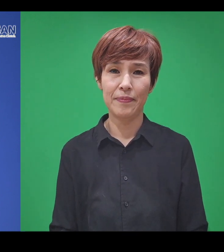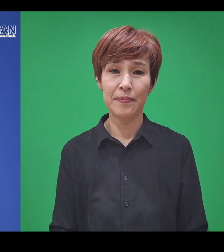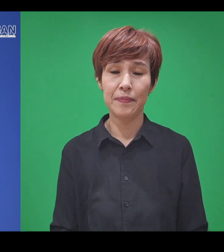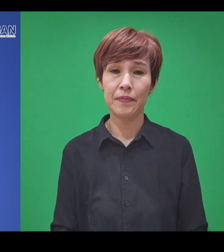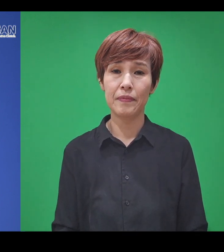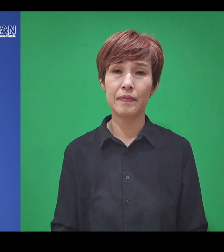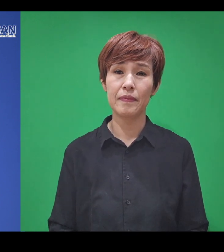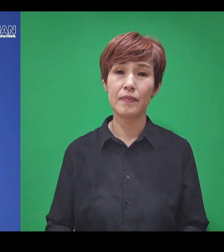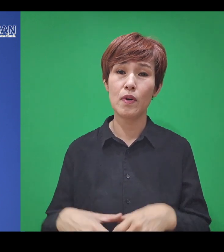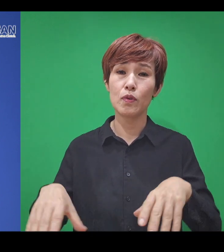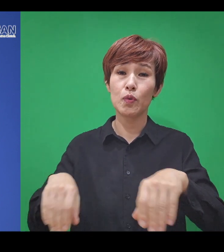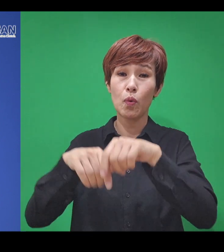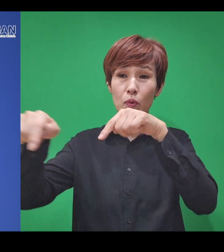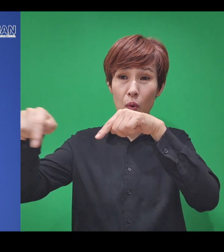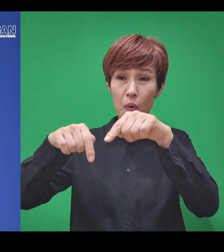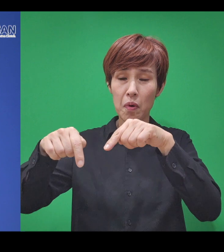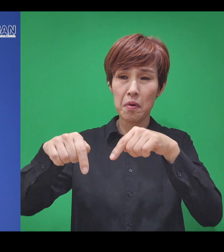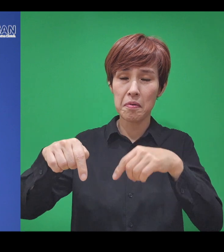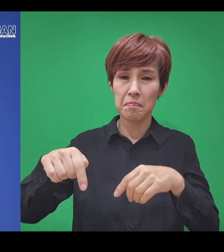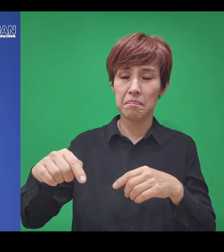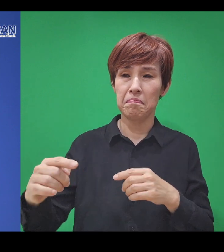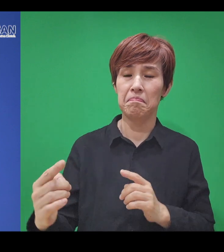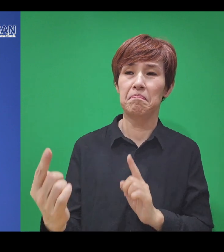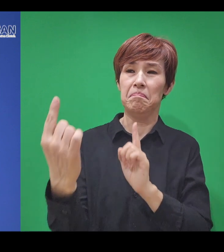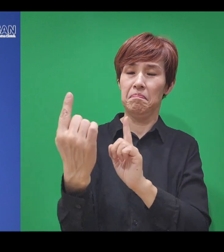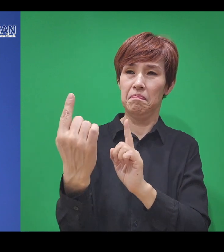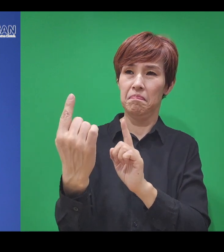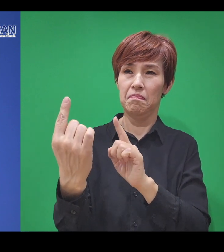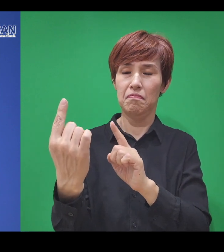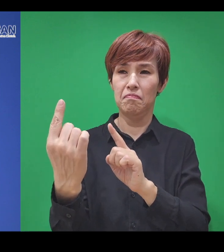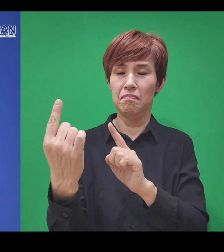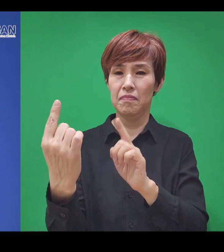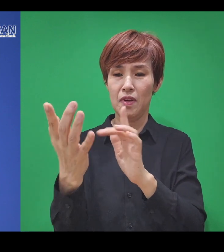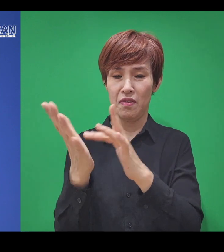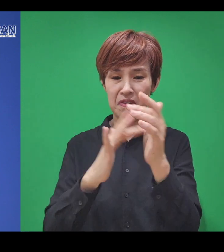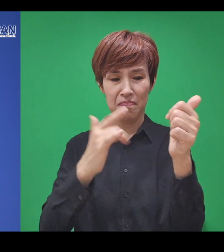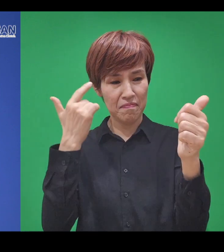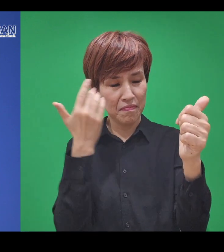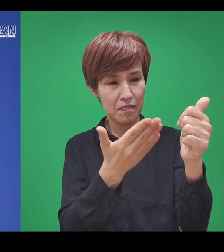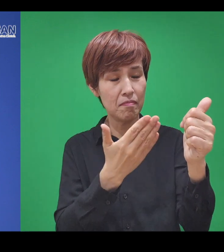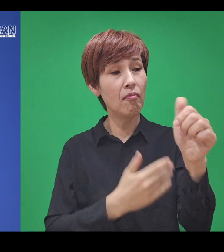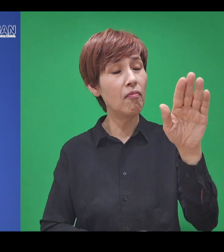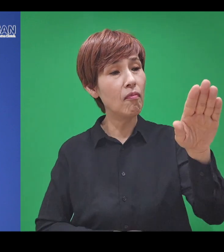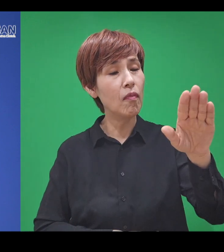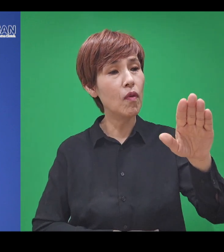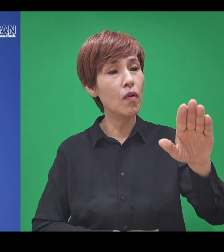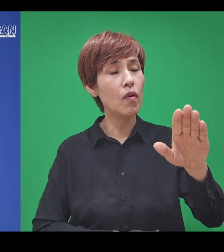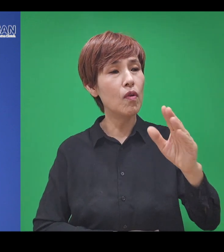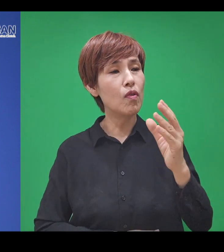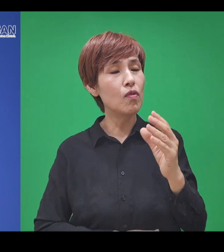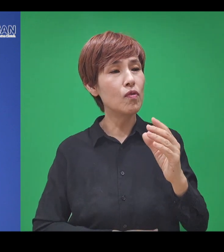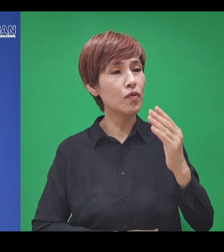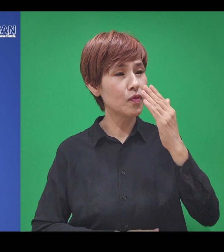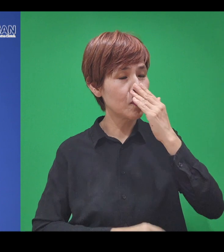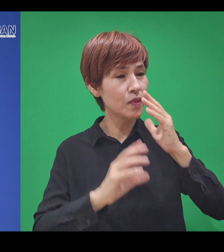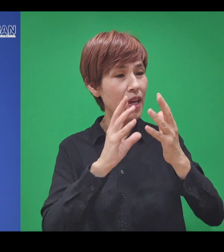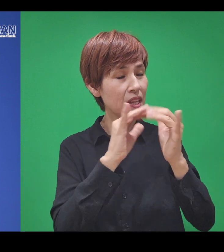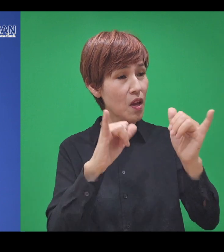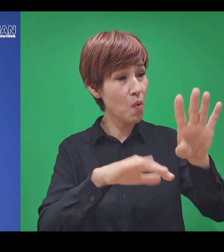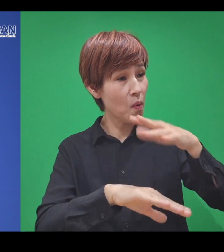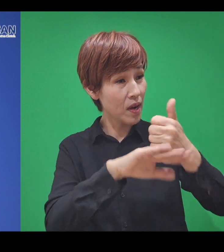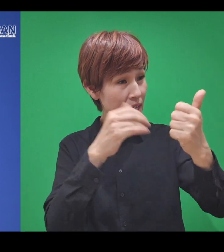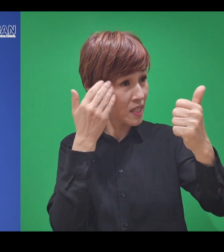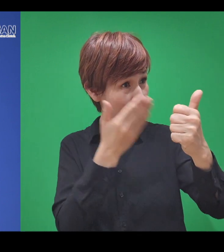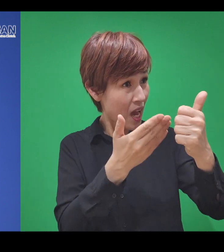총독 앞에 섰더니 총독이 묻습니다. 네가 유대인의 왕이냐? 예수님께서 그 말을 들으시고 네 말이 옳도다